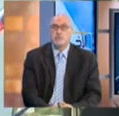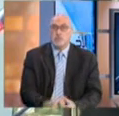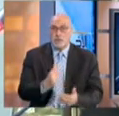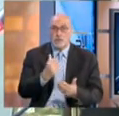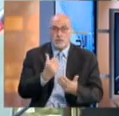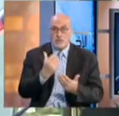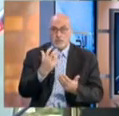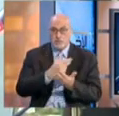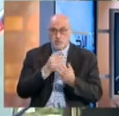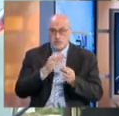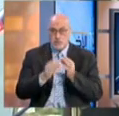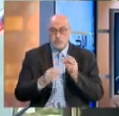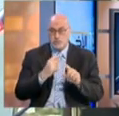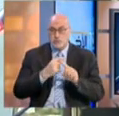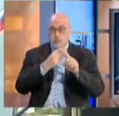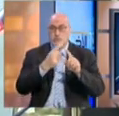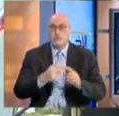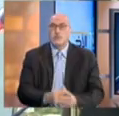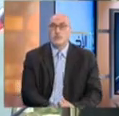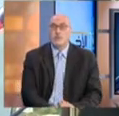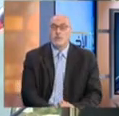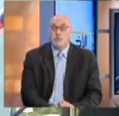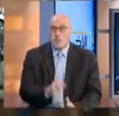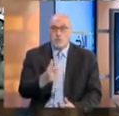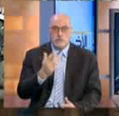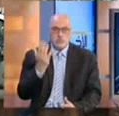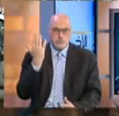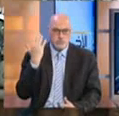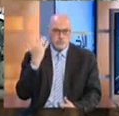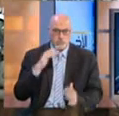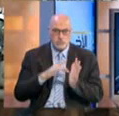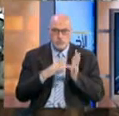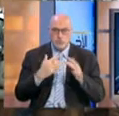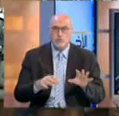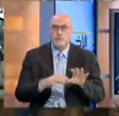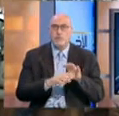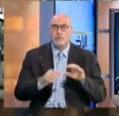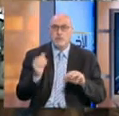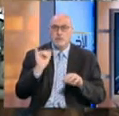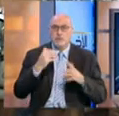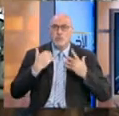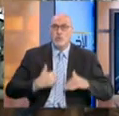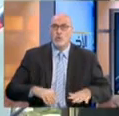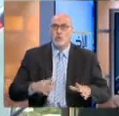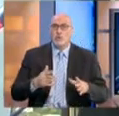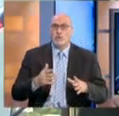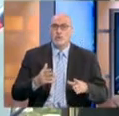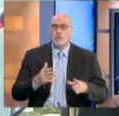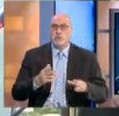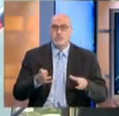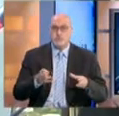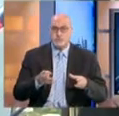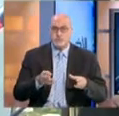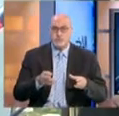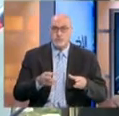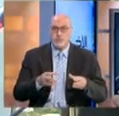سيما على إثر العملية النوعية التي قام بها أفرادنا البواسل